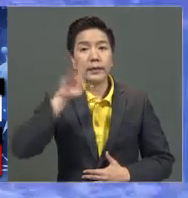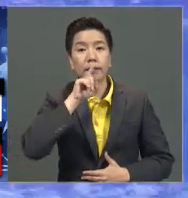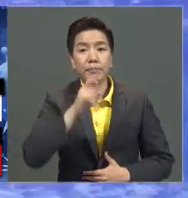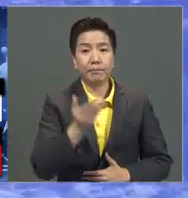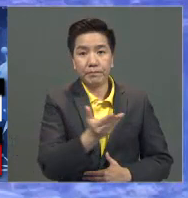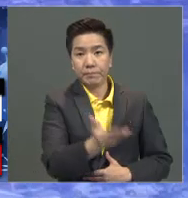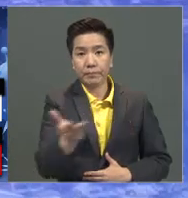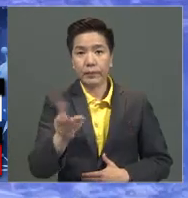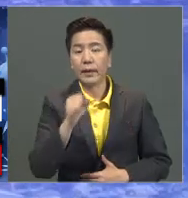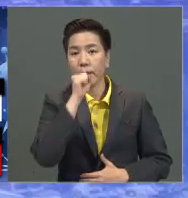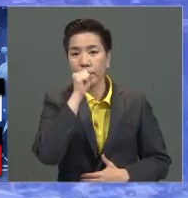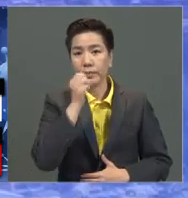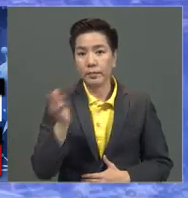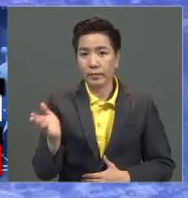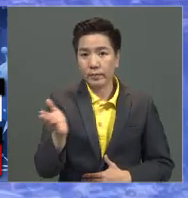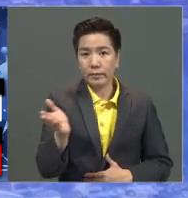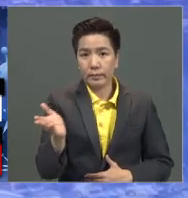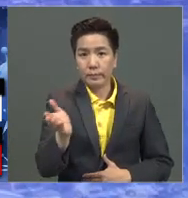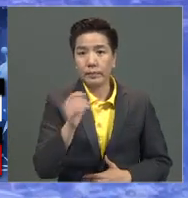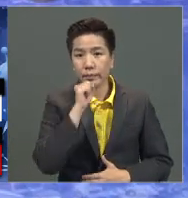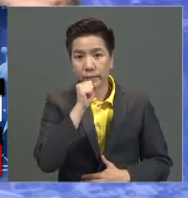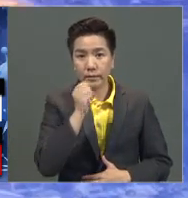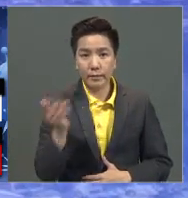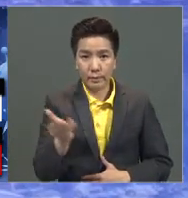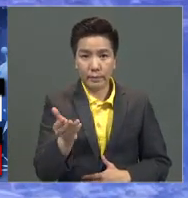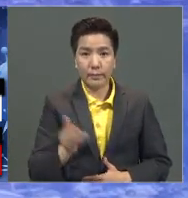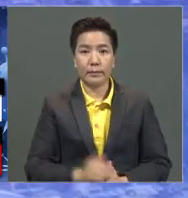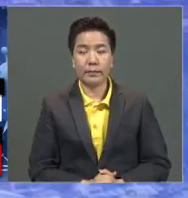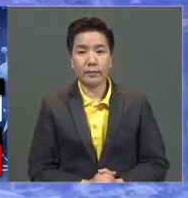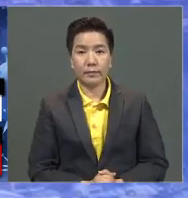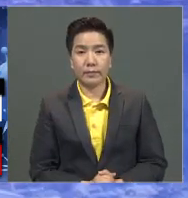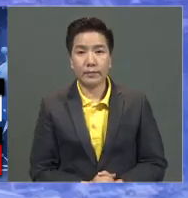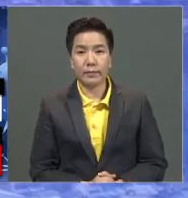คะไมโครโฟนด้านซ้ายมือค่ะเชิญค่ะ